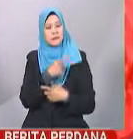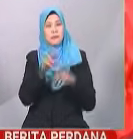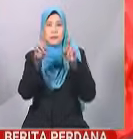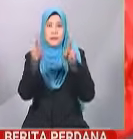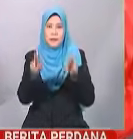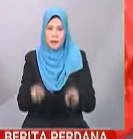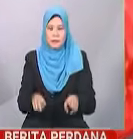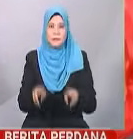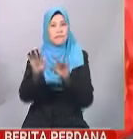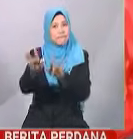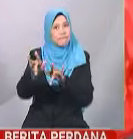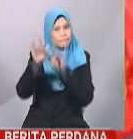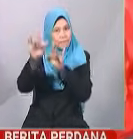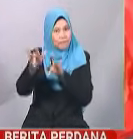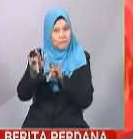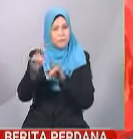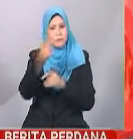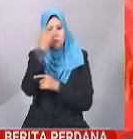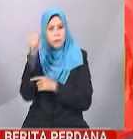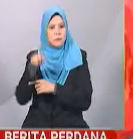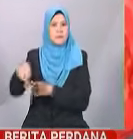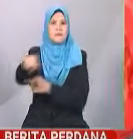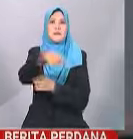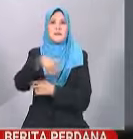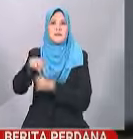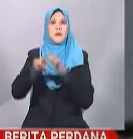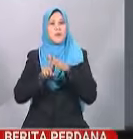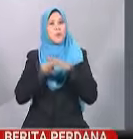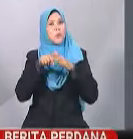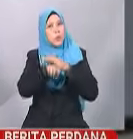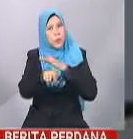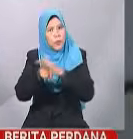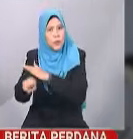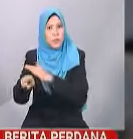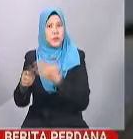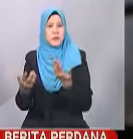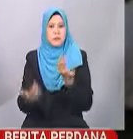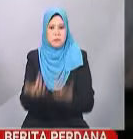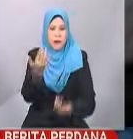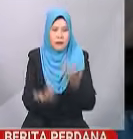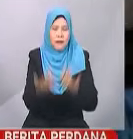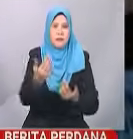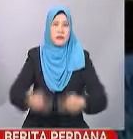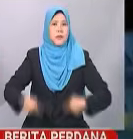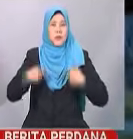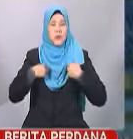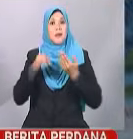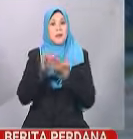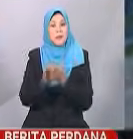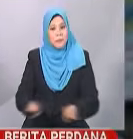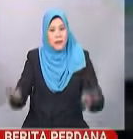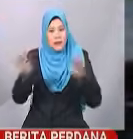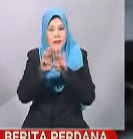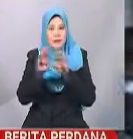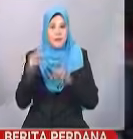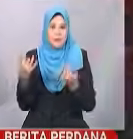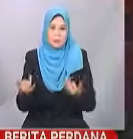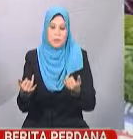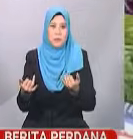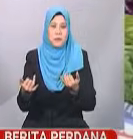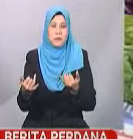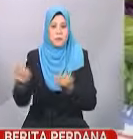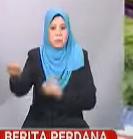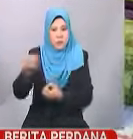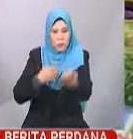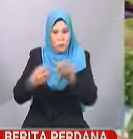dengar bahawa mereka dibunuh dengan kejam, dibakar hidup-hidup dan sebagainya. Semua berita-berita itu menyebabkan kita sebagai